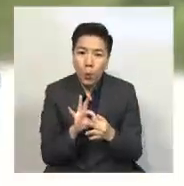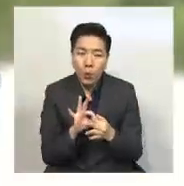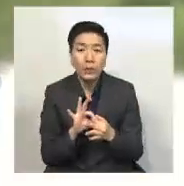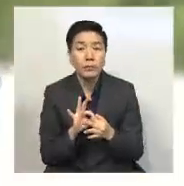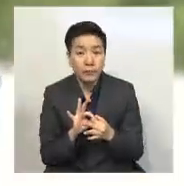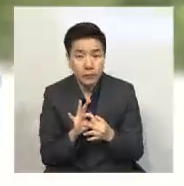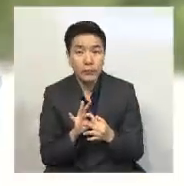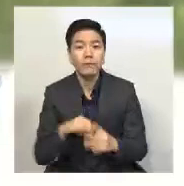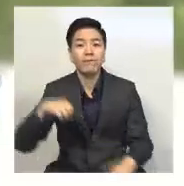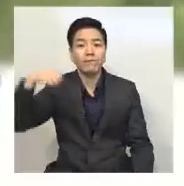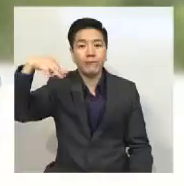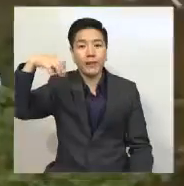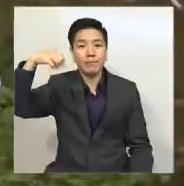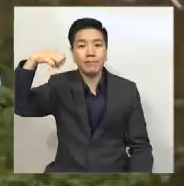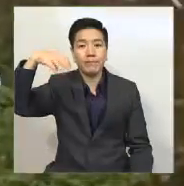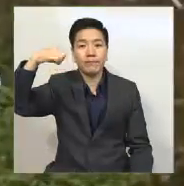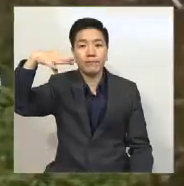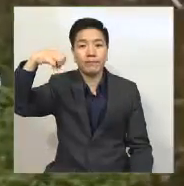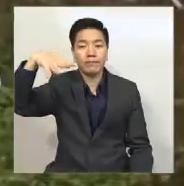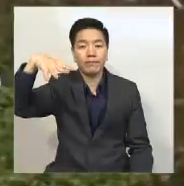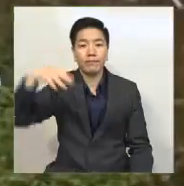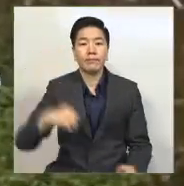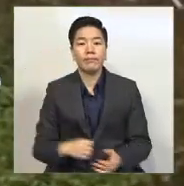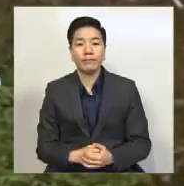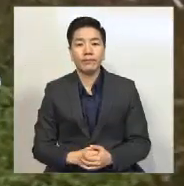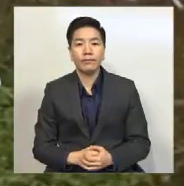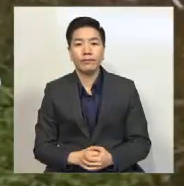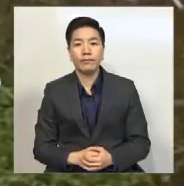ก็คือเรื่องของไฟฟ้าครับ